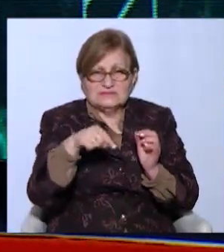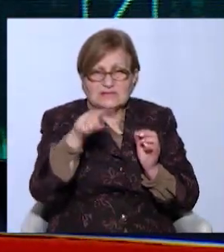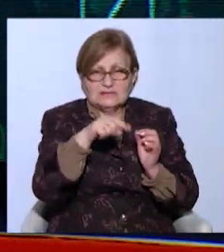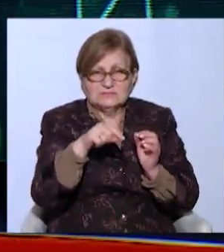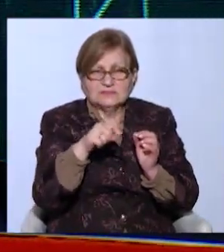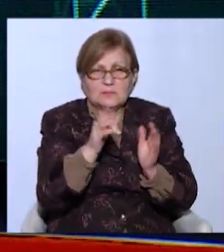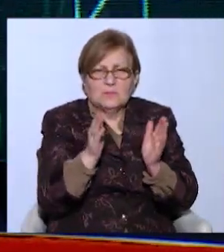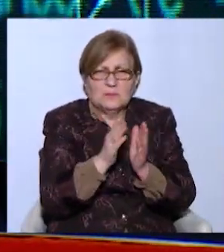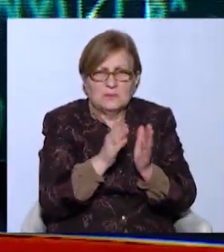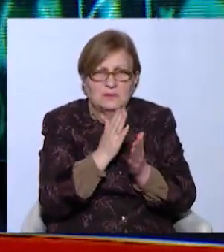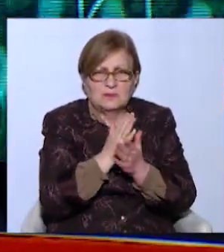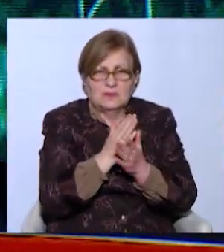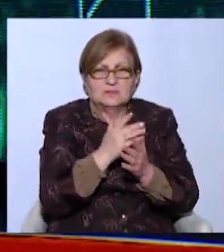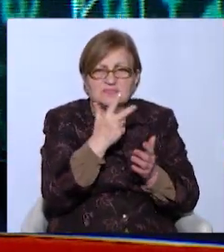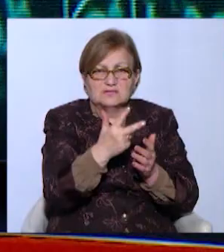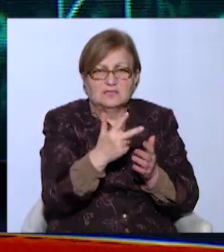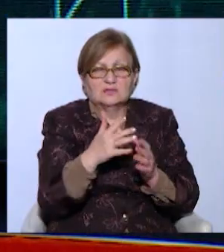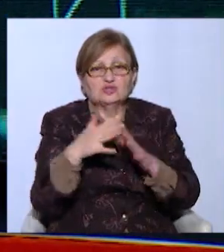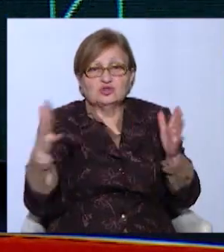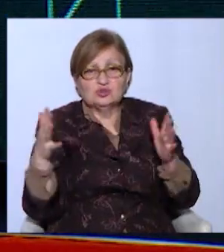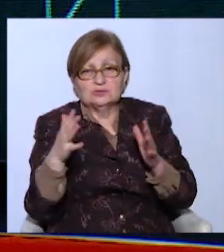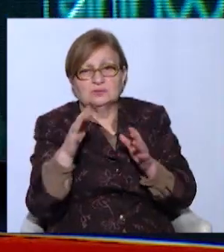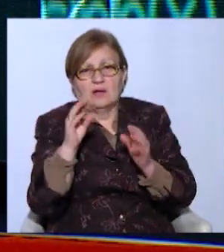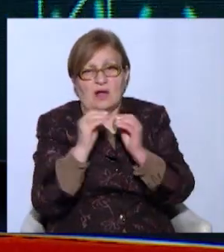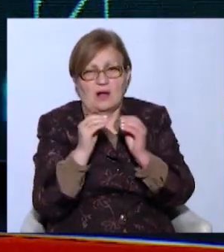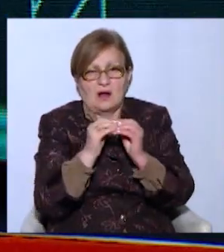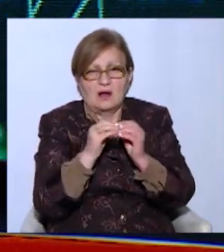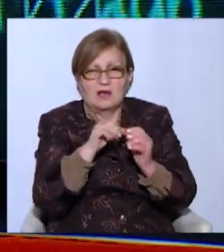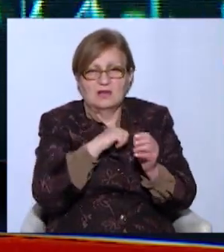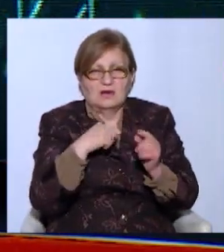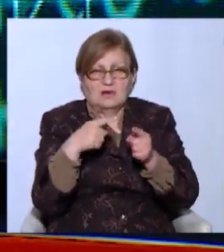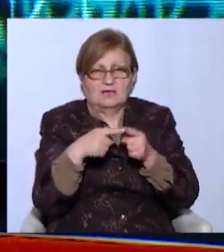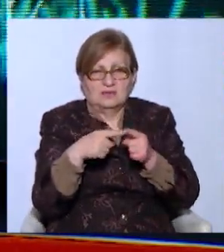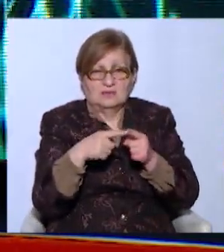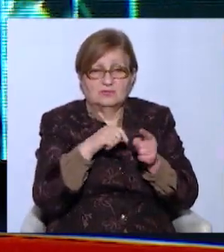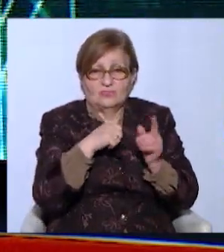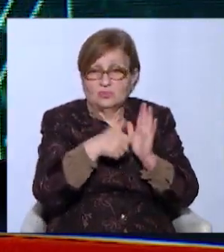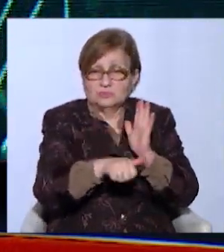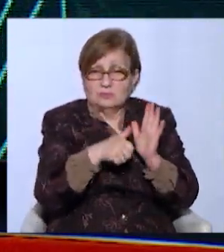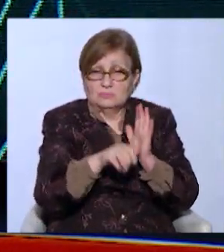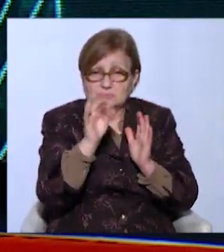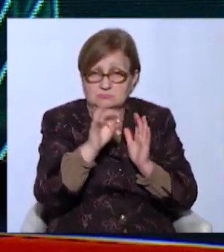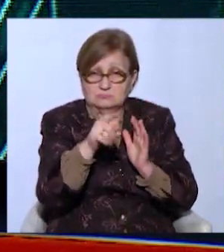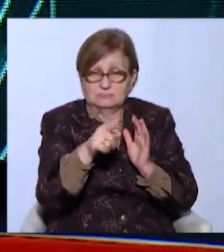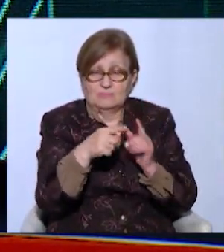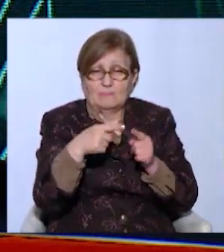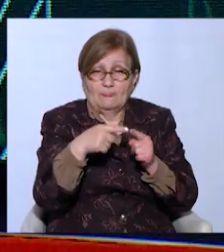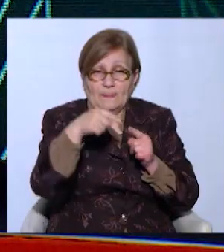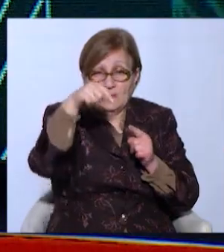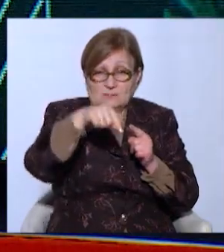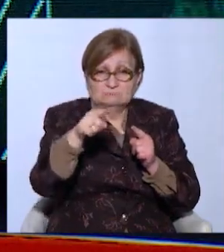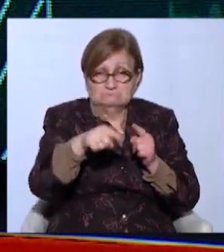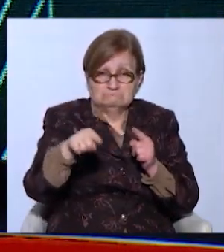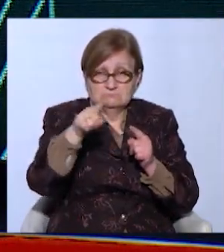3, დიდი წრეწირის რადიუსი არის 10. თვითონ კუთხე არის C კუთხე 60 გრადუსიანი და რადგან კუთხეში ჩახაზული